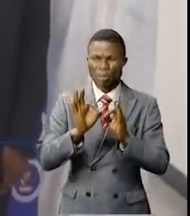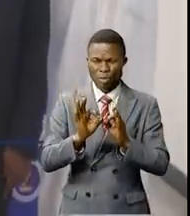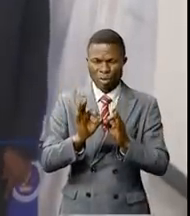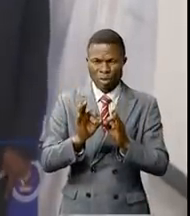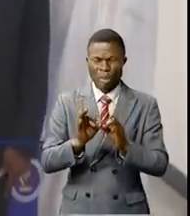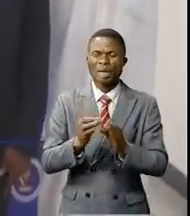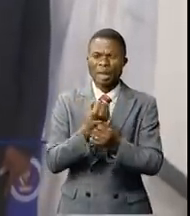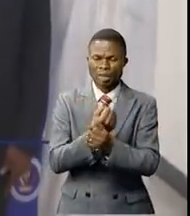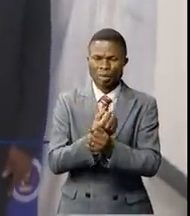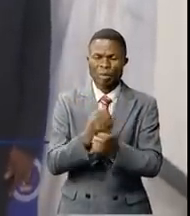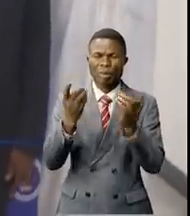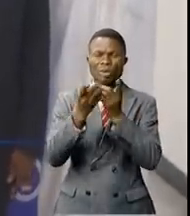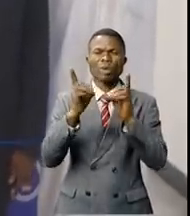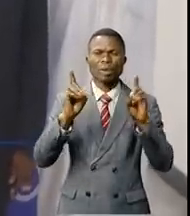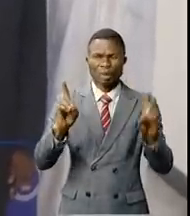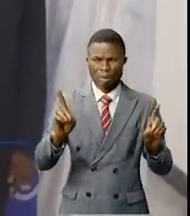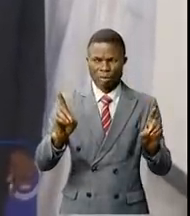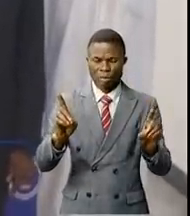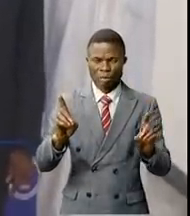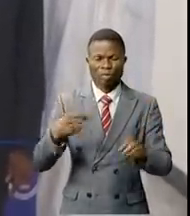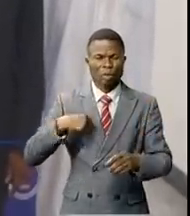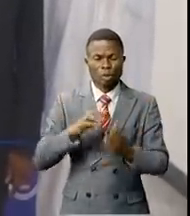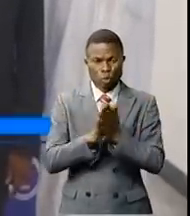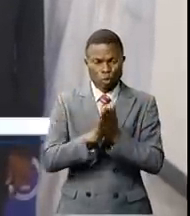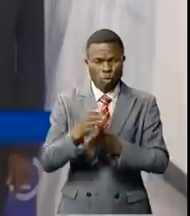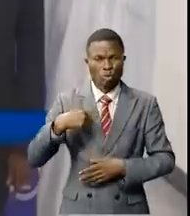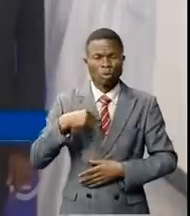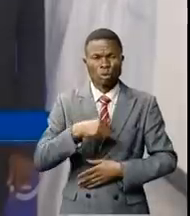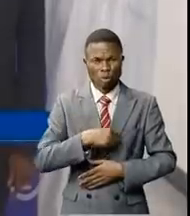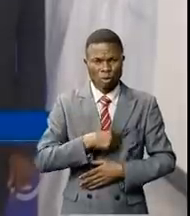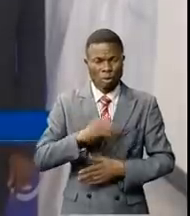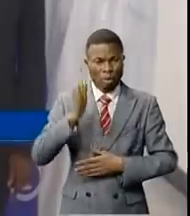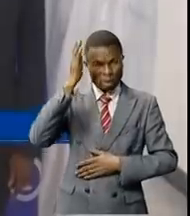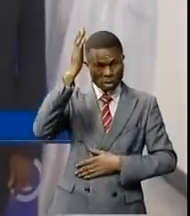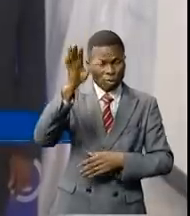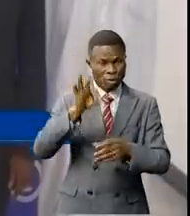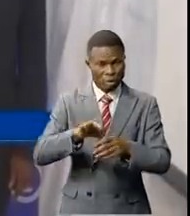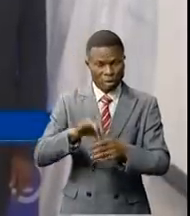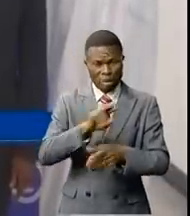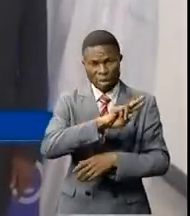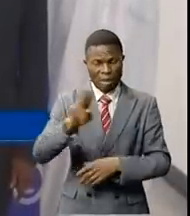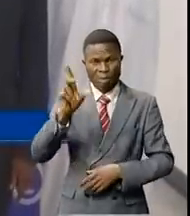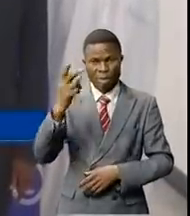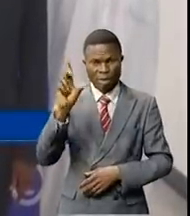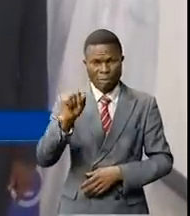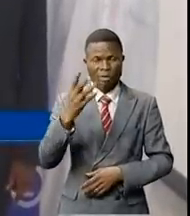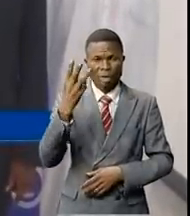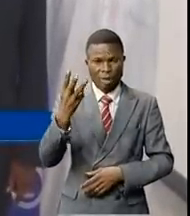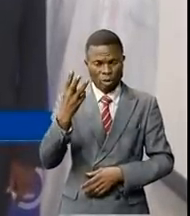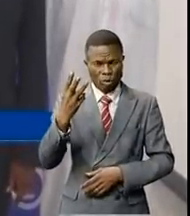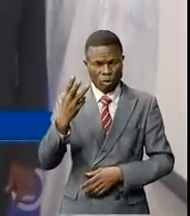démocratique avec nos sous et que les prochaines des échéances soit une